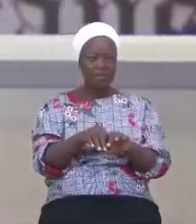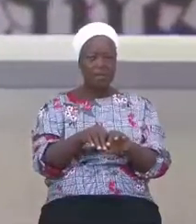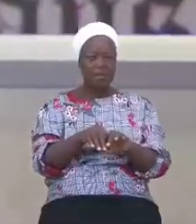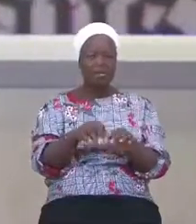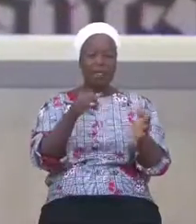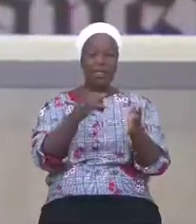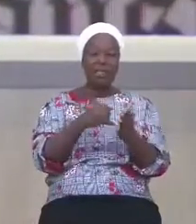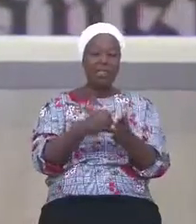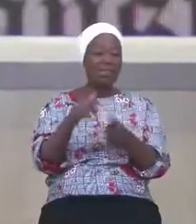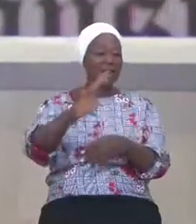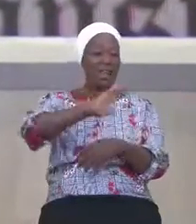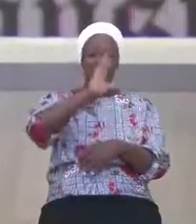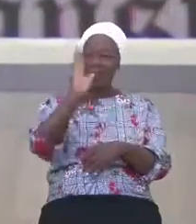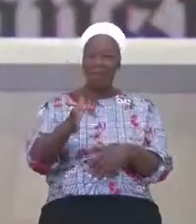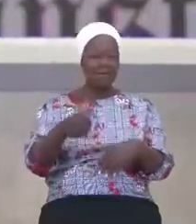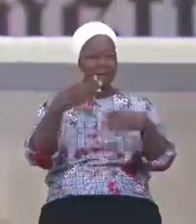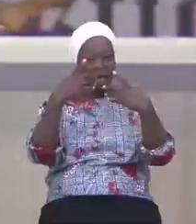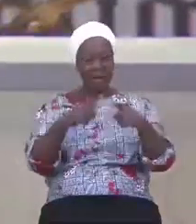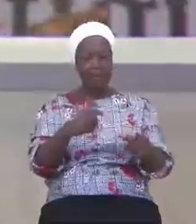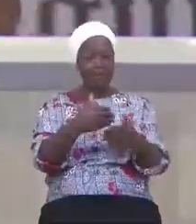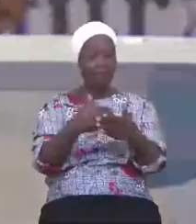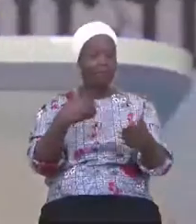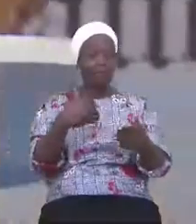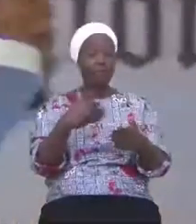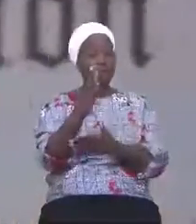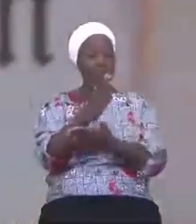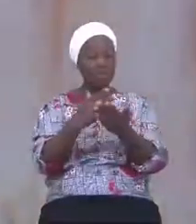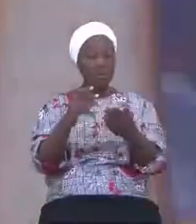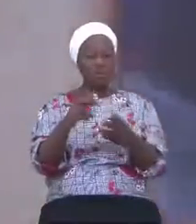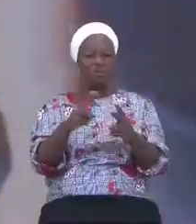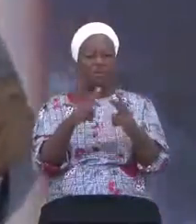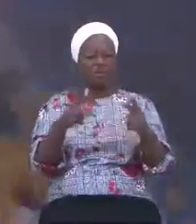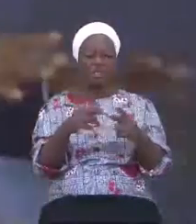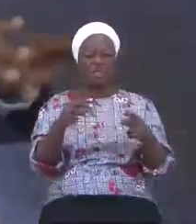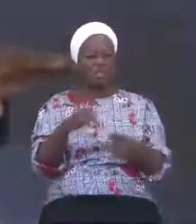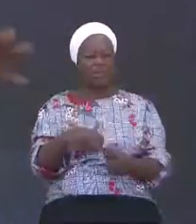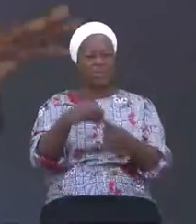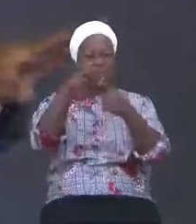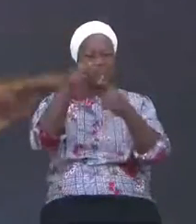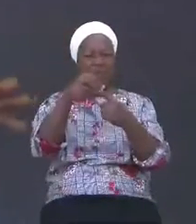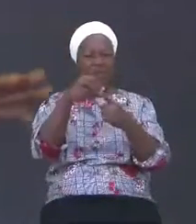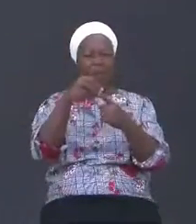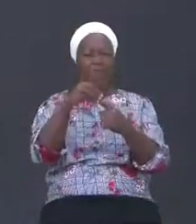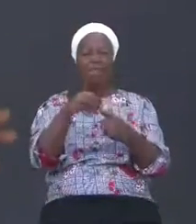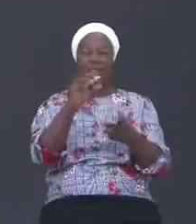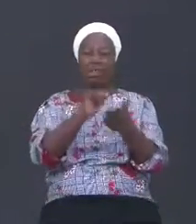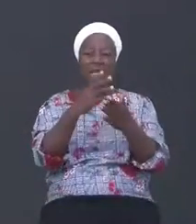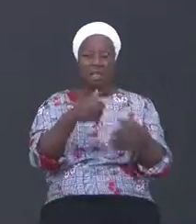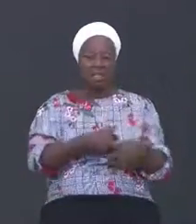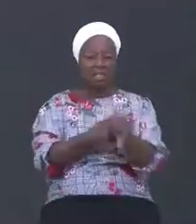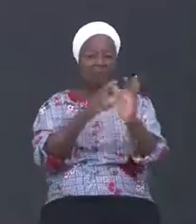qui ne s'était jamais passé avant, quelque chose de distinct. Les disciples